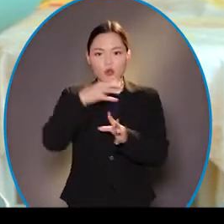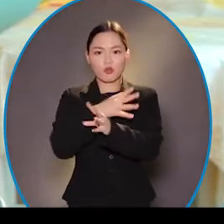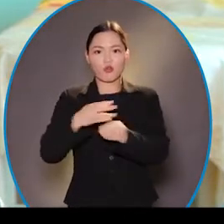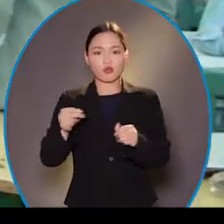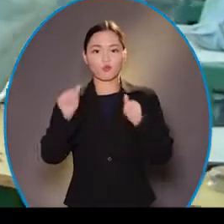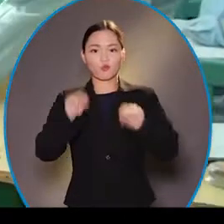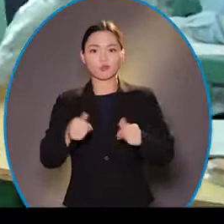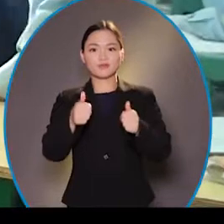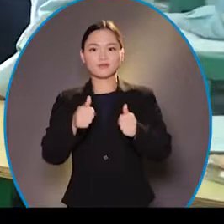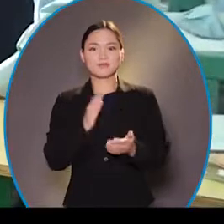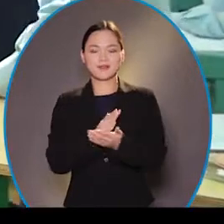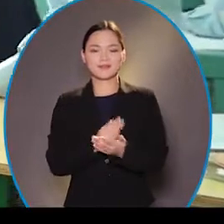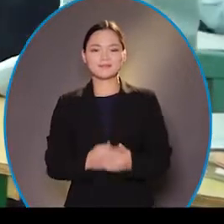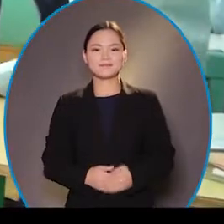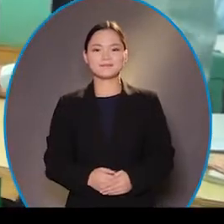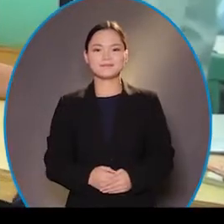байгаа.